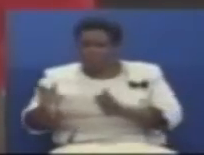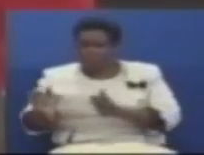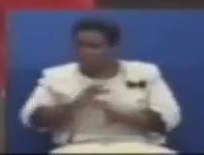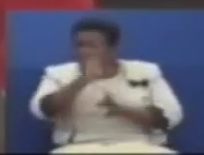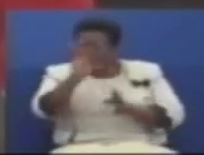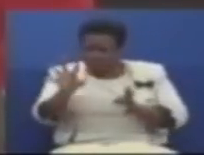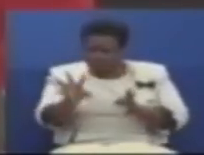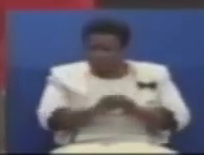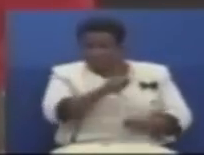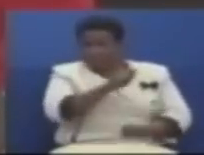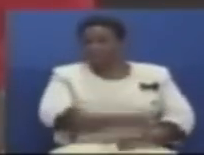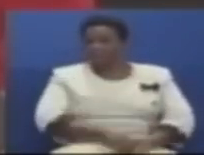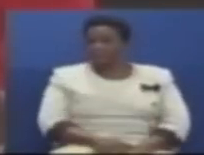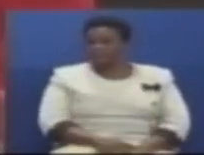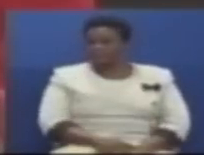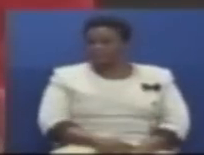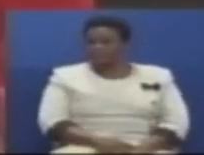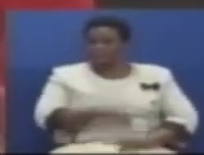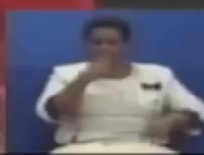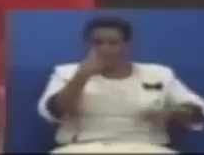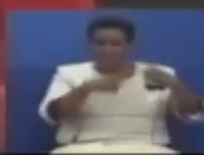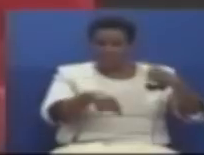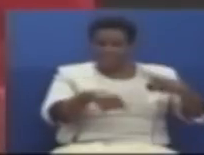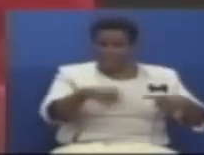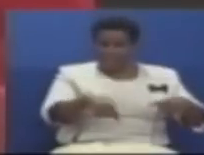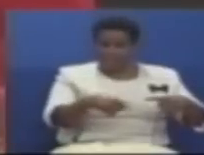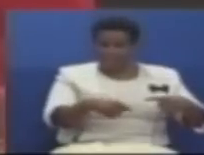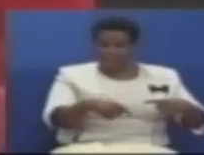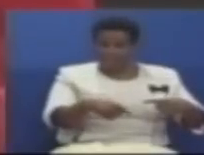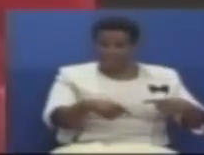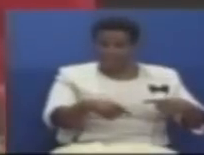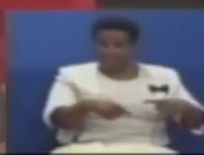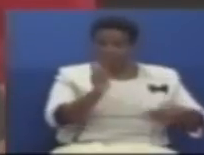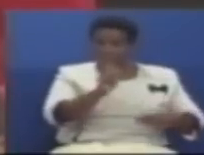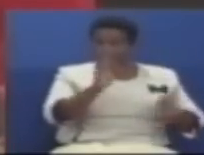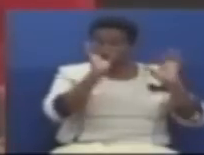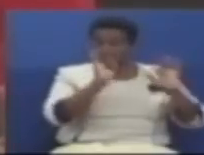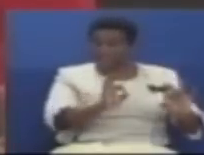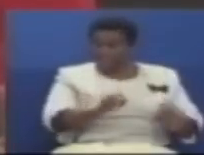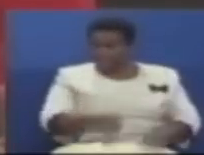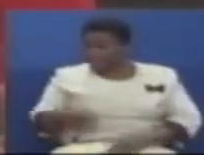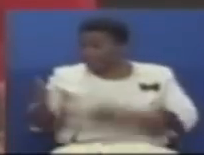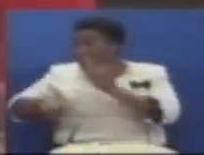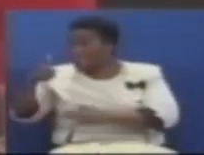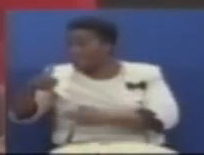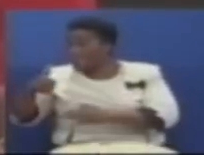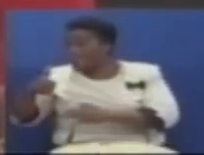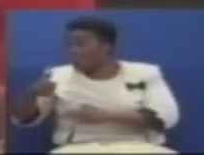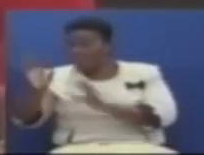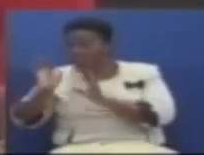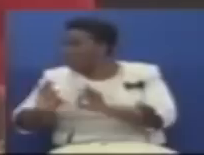yote, kama siasa haikuwa safi na uongozi haukuwa